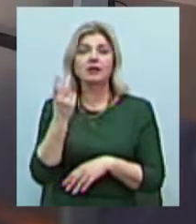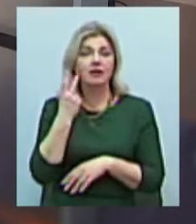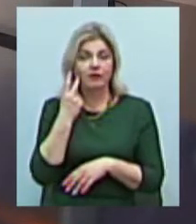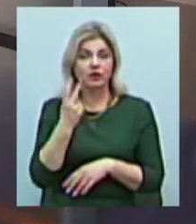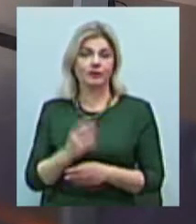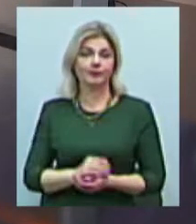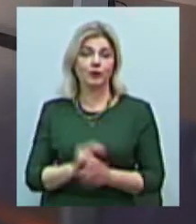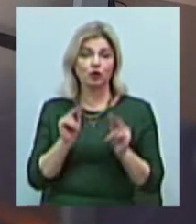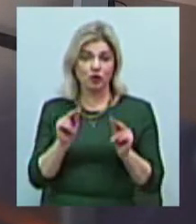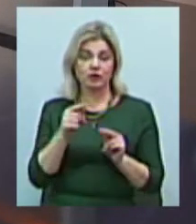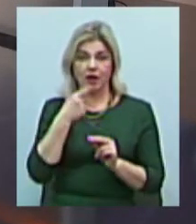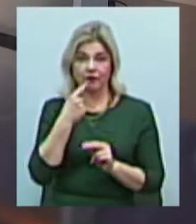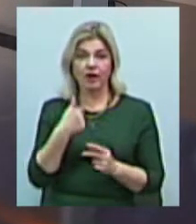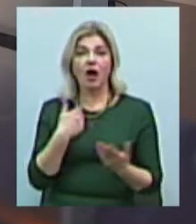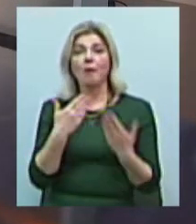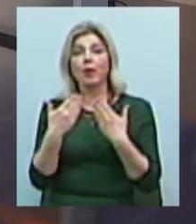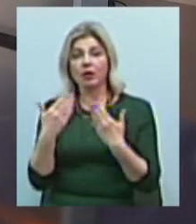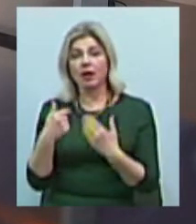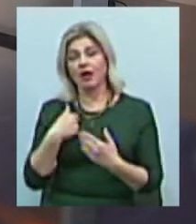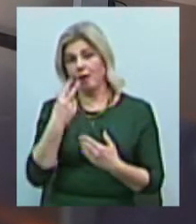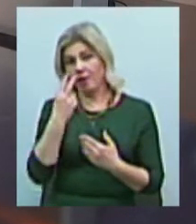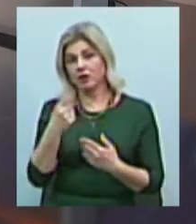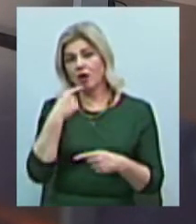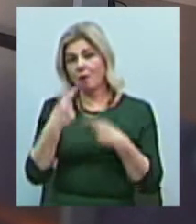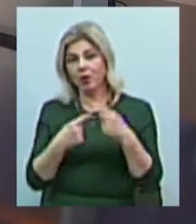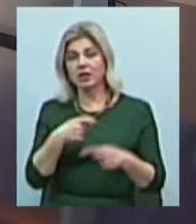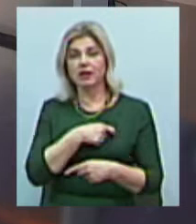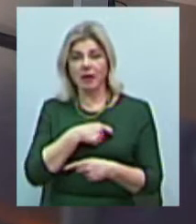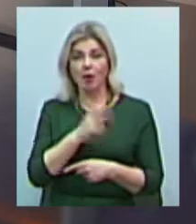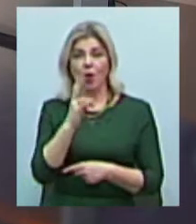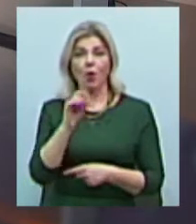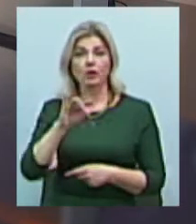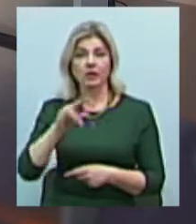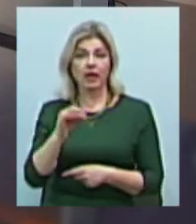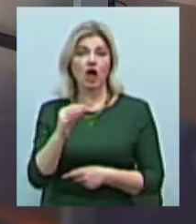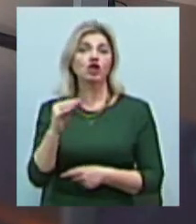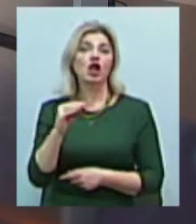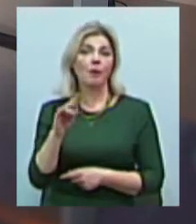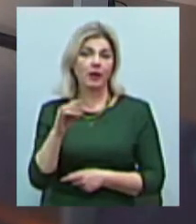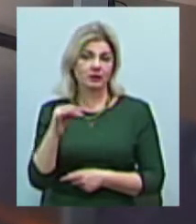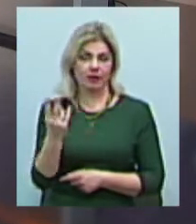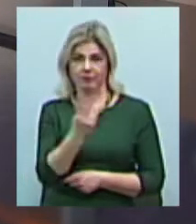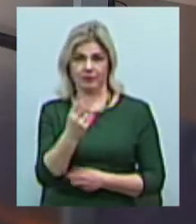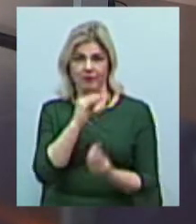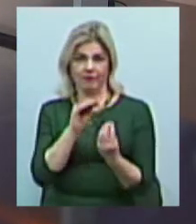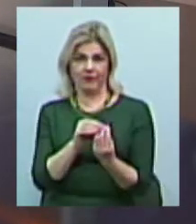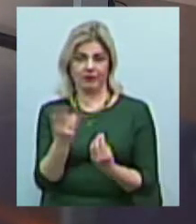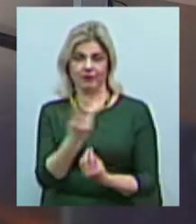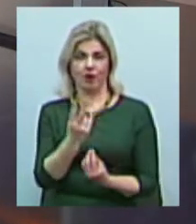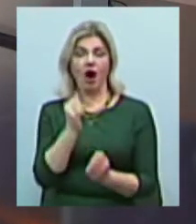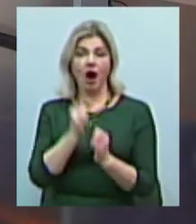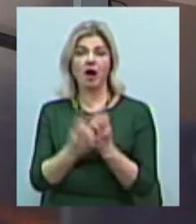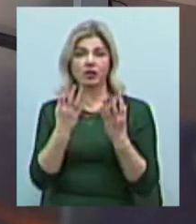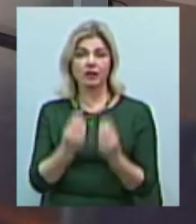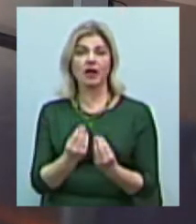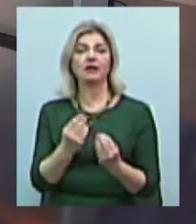я, чесно кажучи, я спілкуюся, от я бачу постійно депутати у себе Козира і Жолобецького. Козира і Жолобецького. І вони у мене кожен день